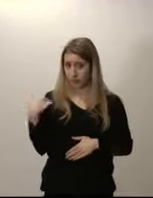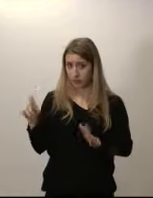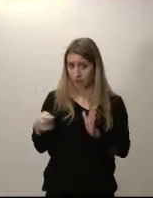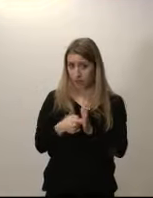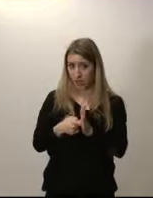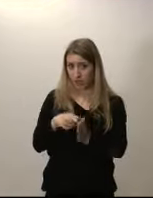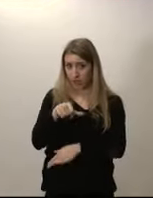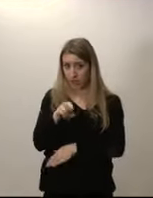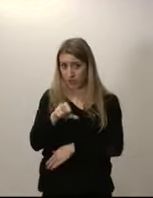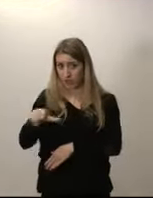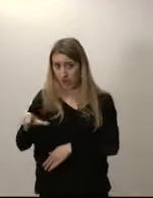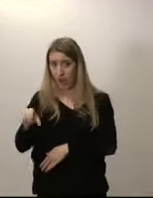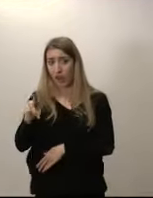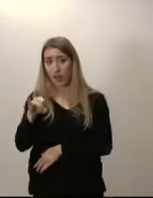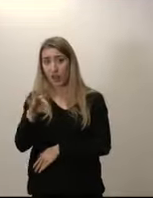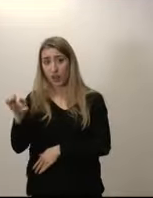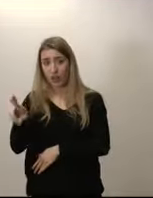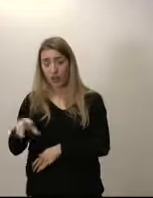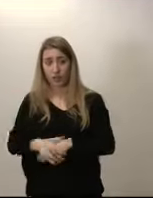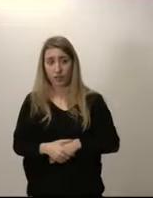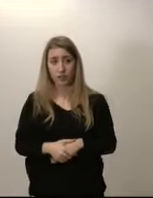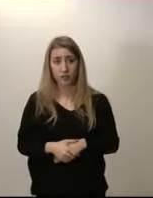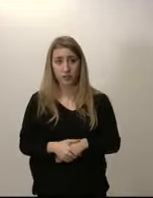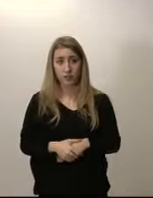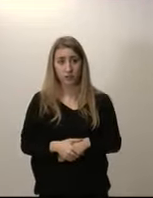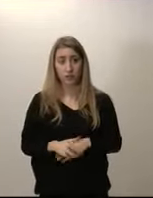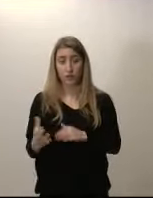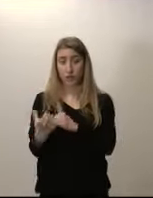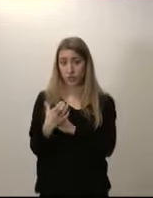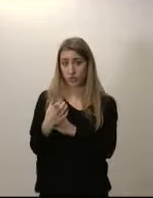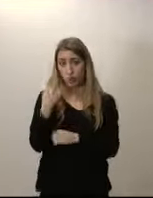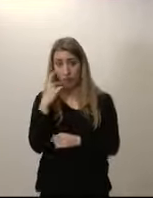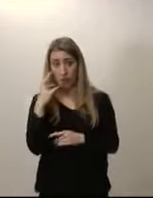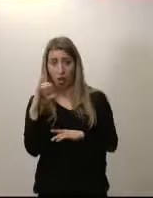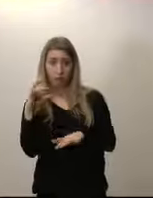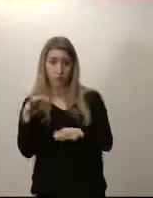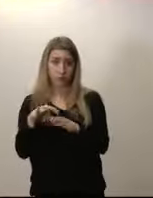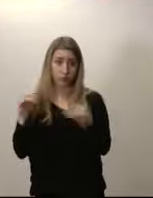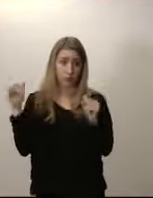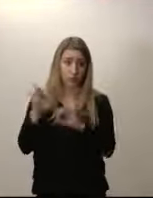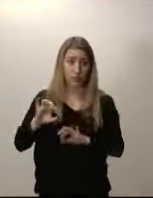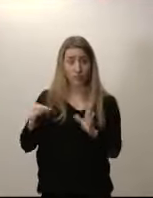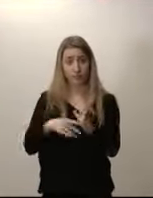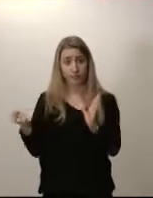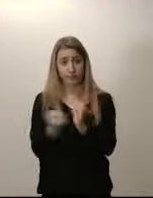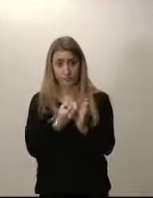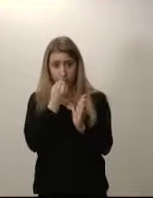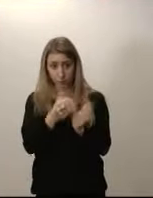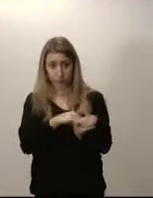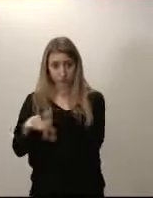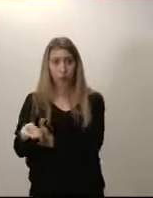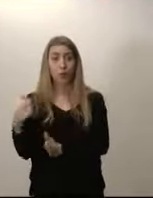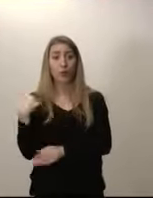SA d'Iter. Pas d'opposition, pas de remarque, pas d'opposition, pas d'abstention. Ce point est adopté. Point